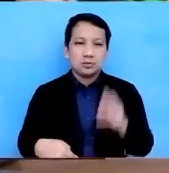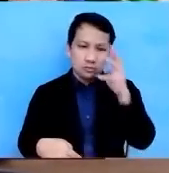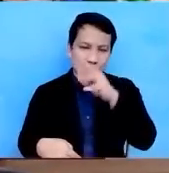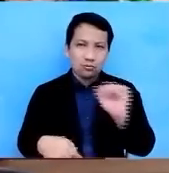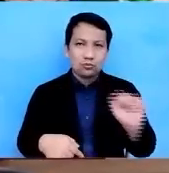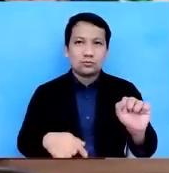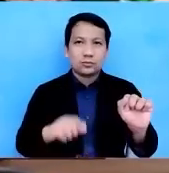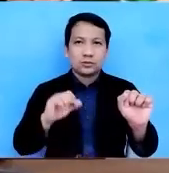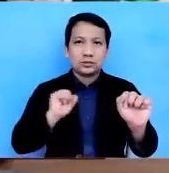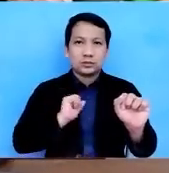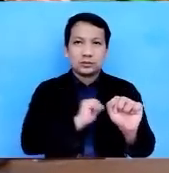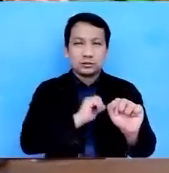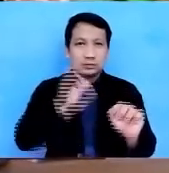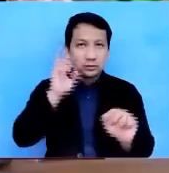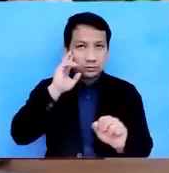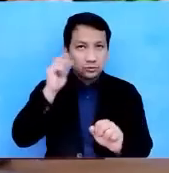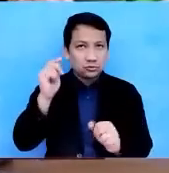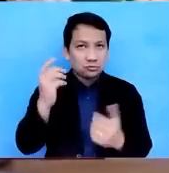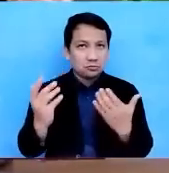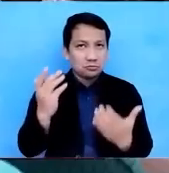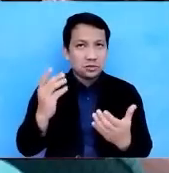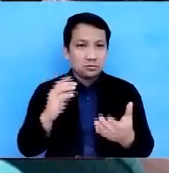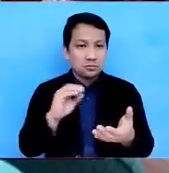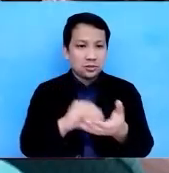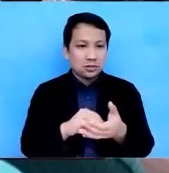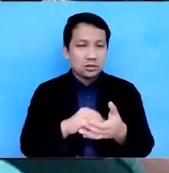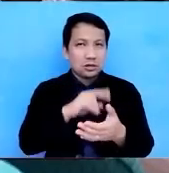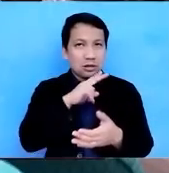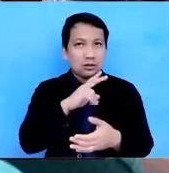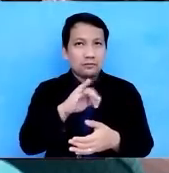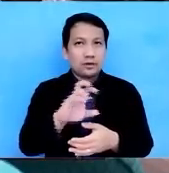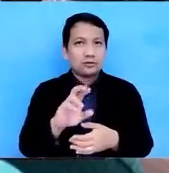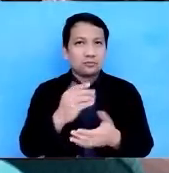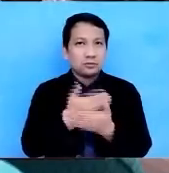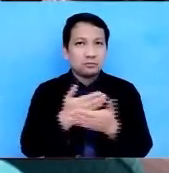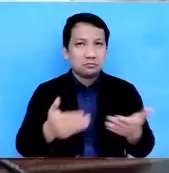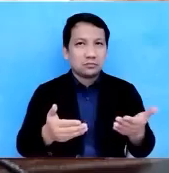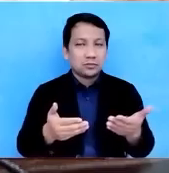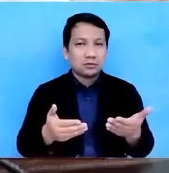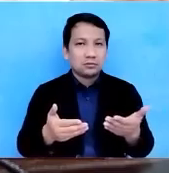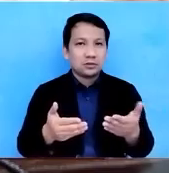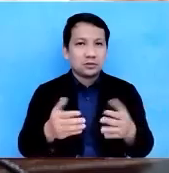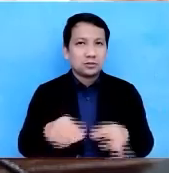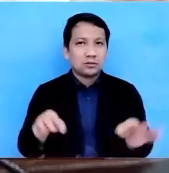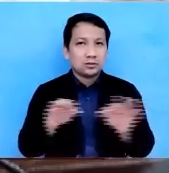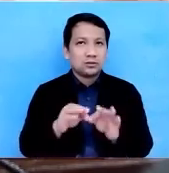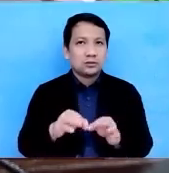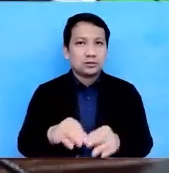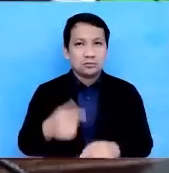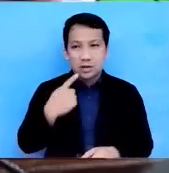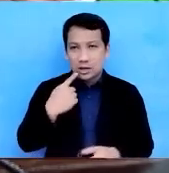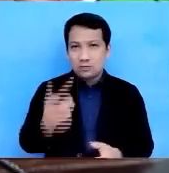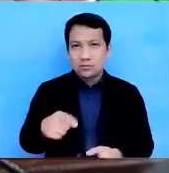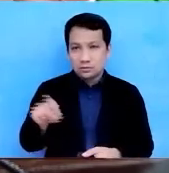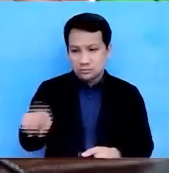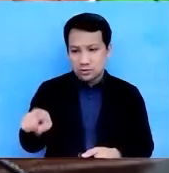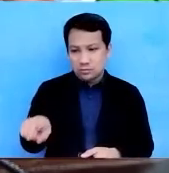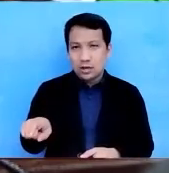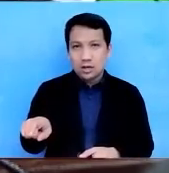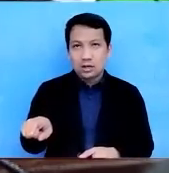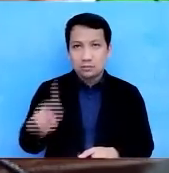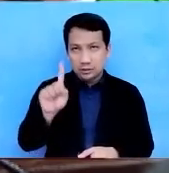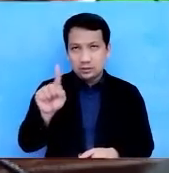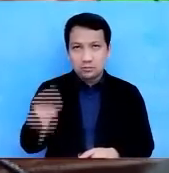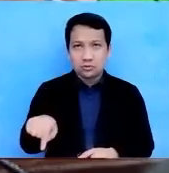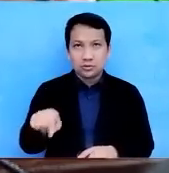Senator Raffy Tulfo, baka mataniman ng virus ang mga binili nating gamit. With a push button, kaya ng pandirin yung virus